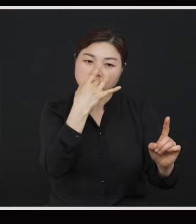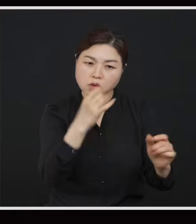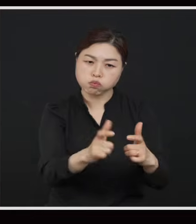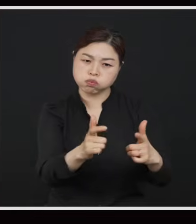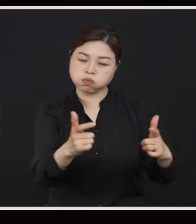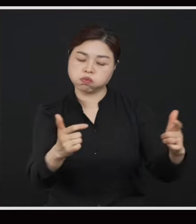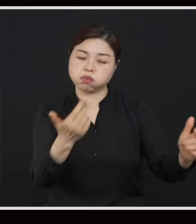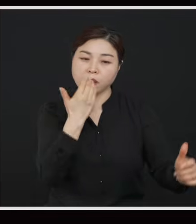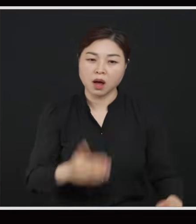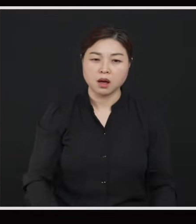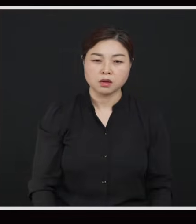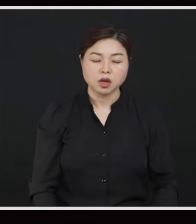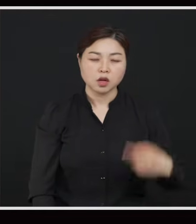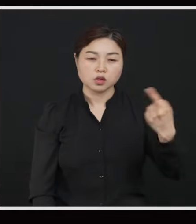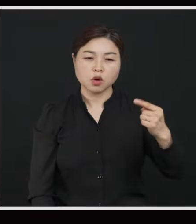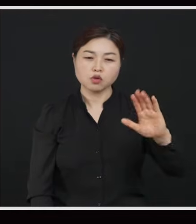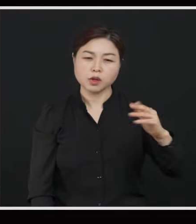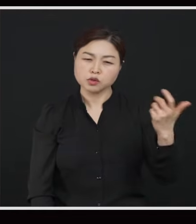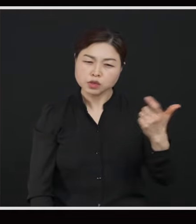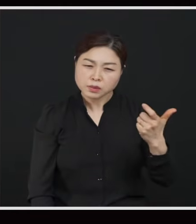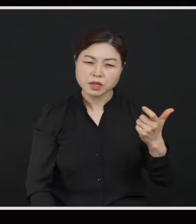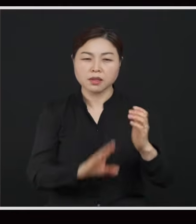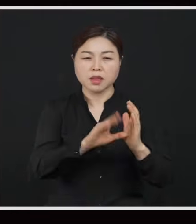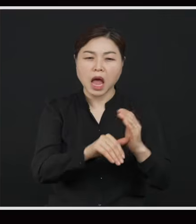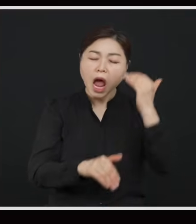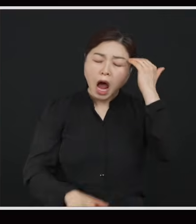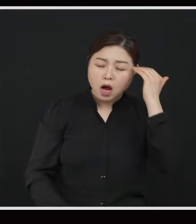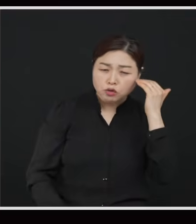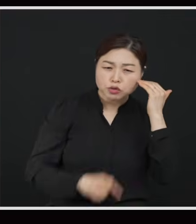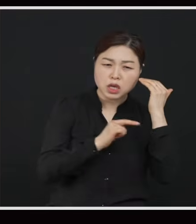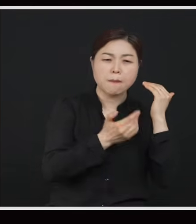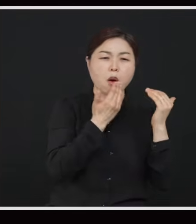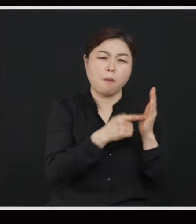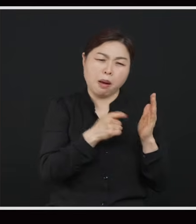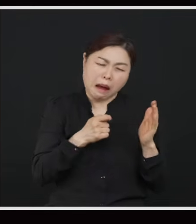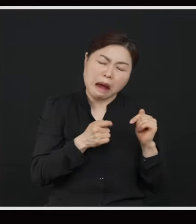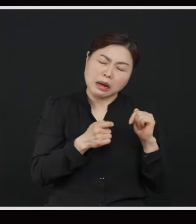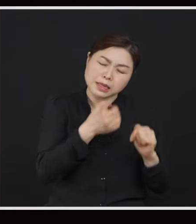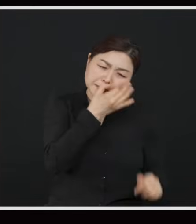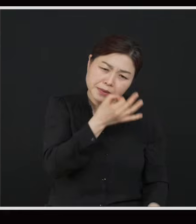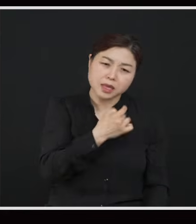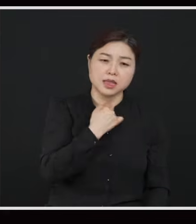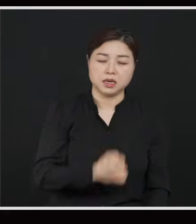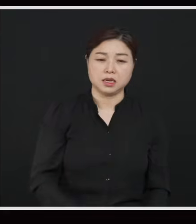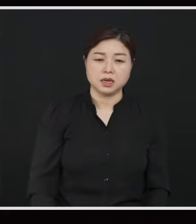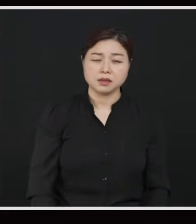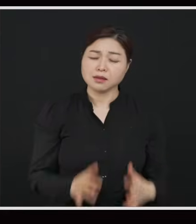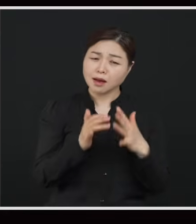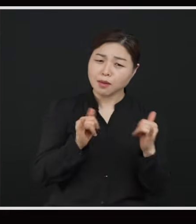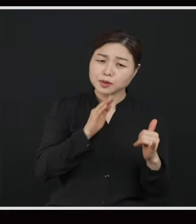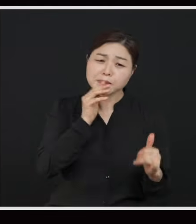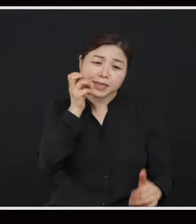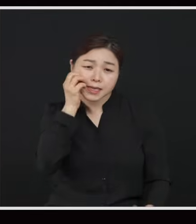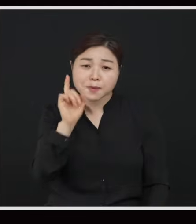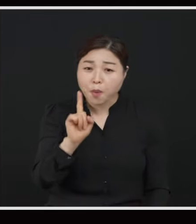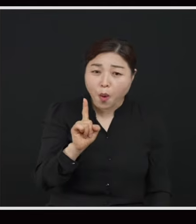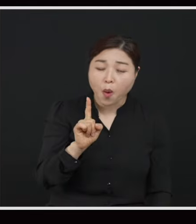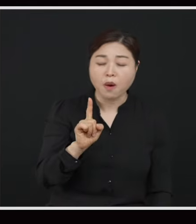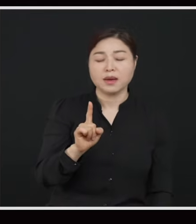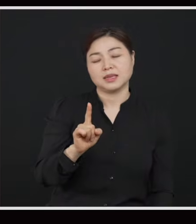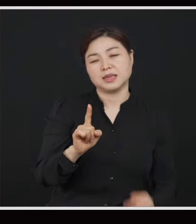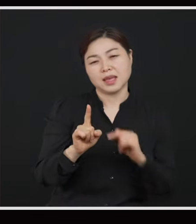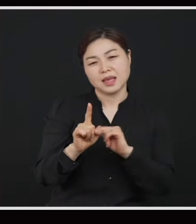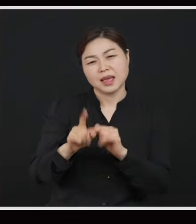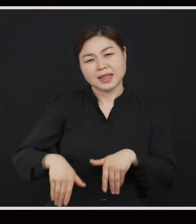60년대 초반에 우리나라 보릿고개가 있고 힘들었죠. 근데 사람이 너무 신기한 게 이게